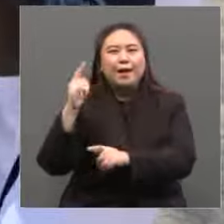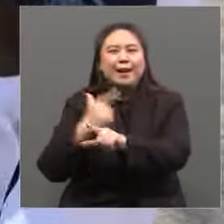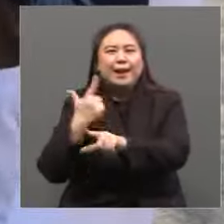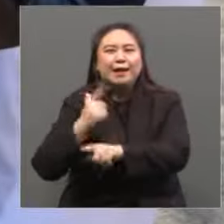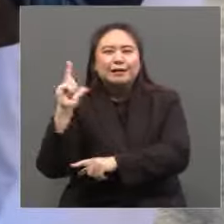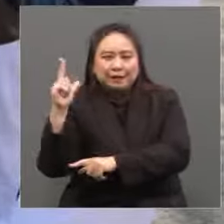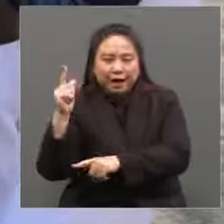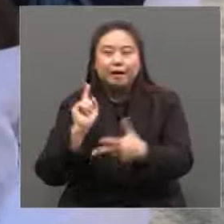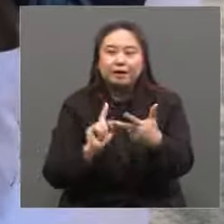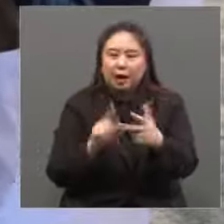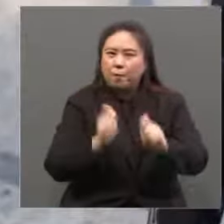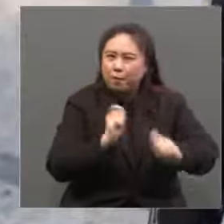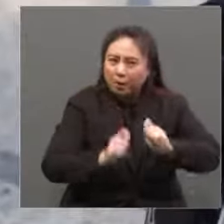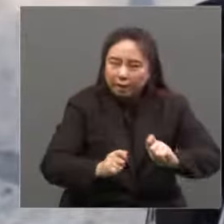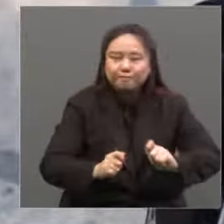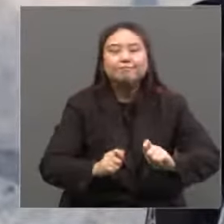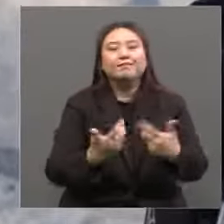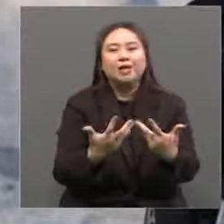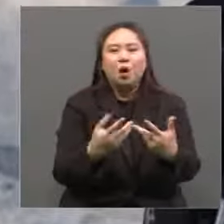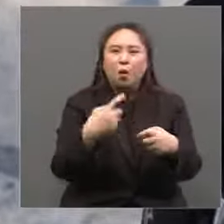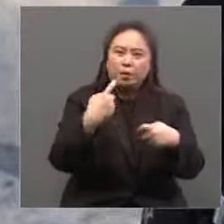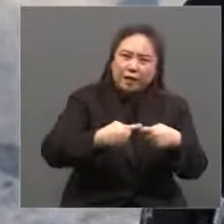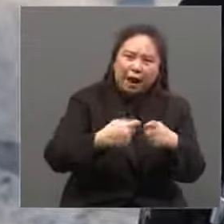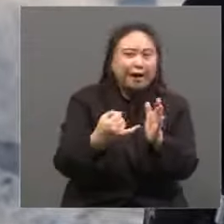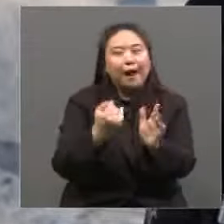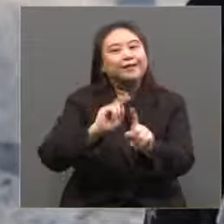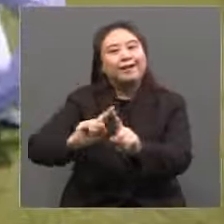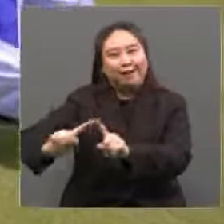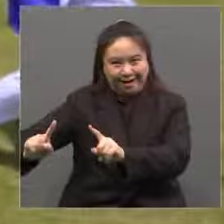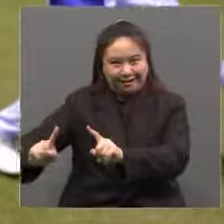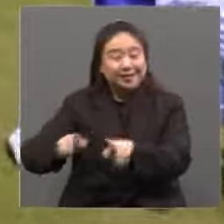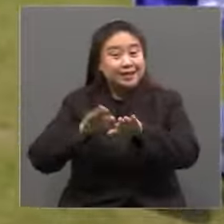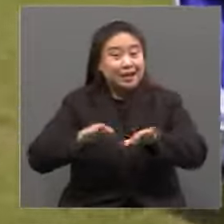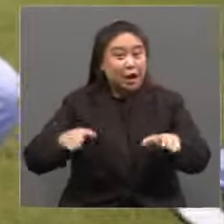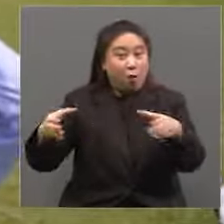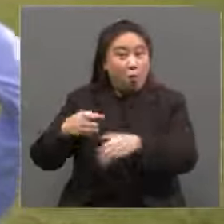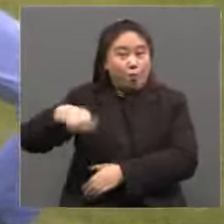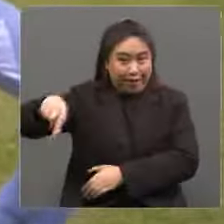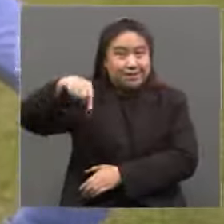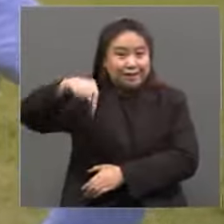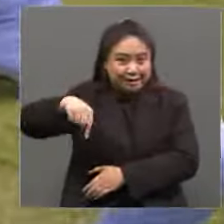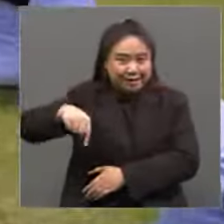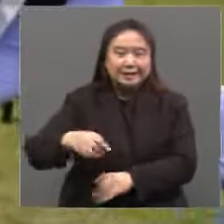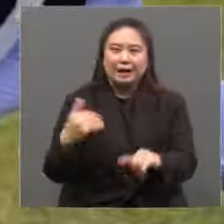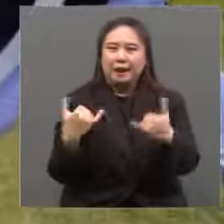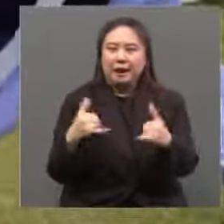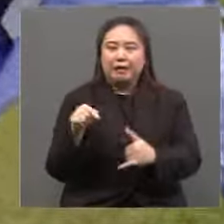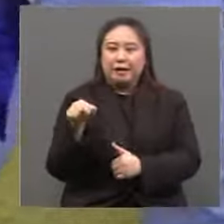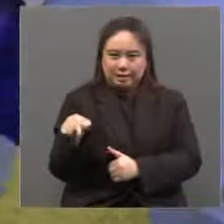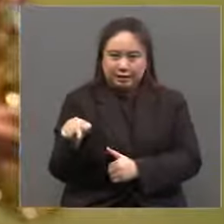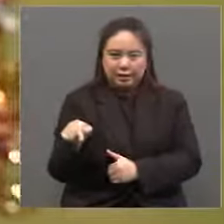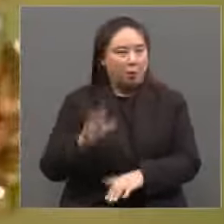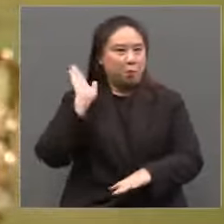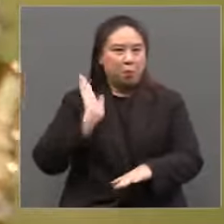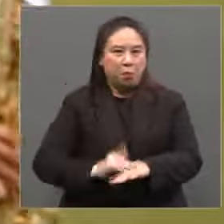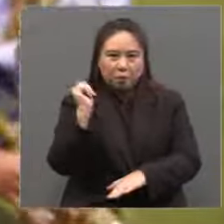แต่ละชนิดความยากง่ายในการเล่นก็ต่างกันแต่สำหรับน้องๆกลุ่มนี้ต้องบอกว่าเครื่องดนตรีที่ตนเล่นนั้นเป็นชนิดที่ตนช